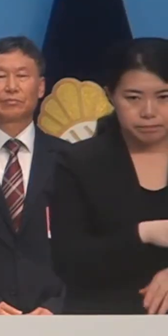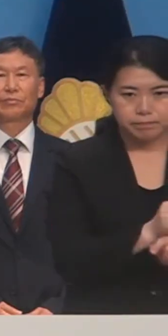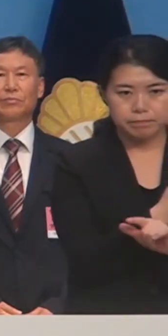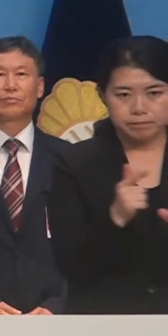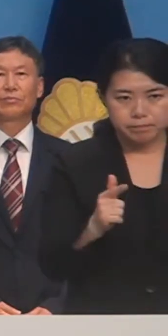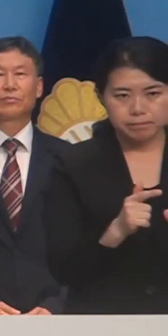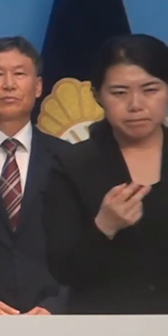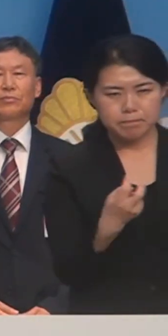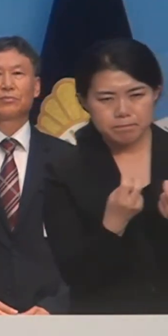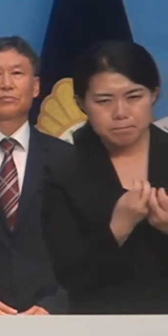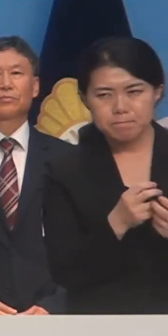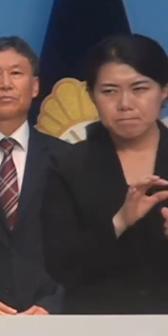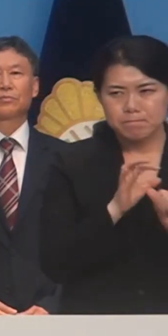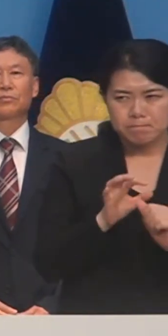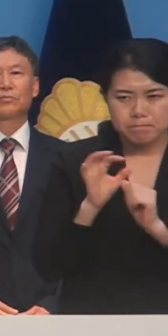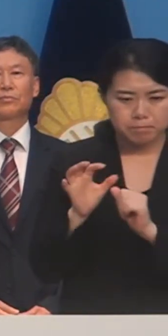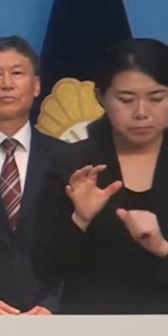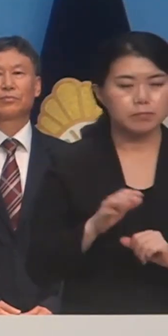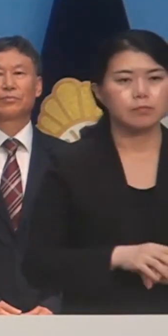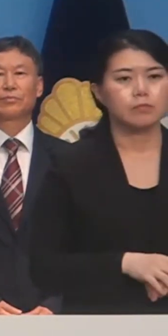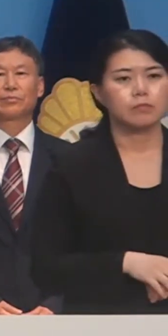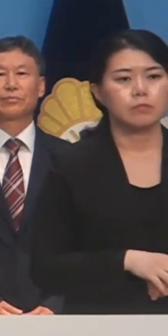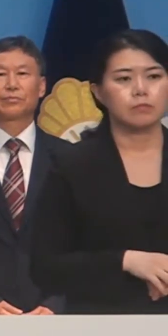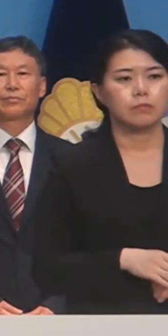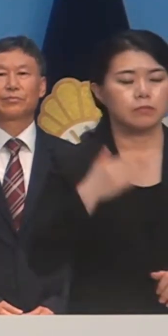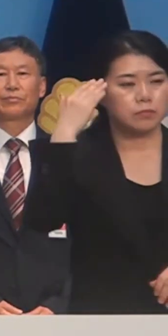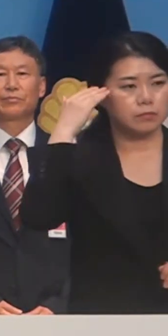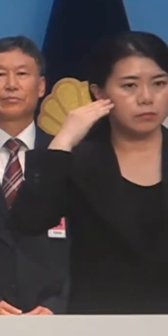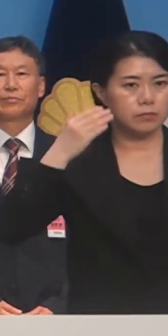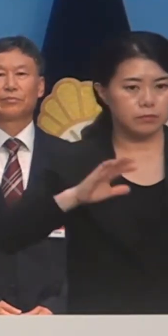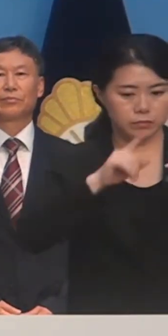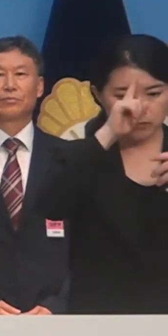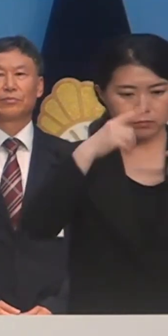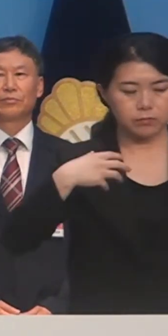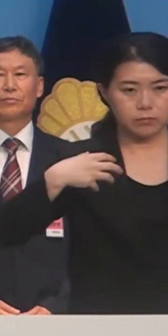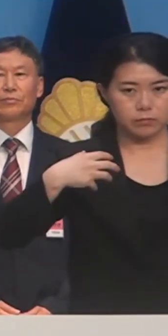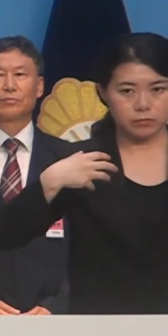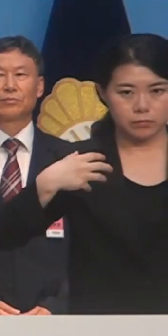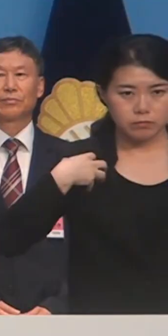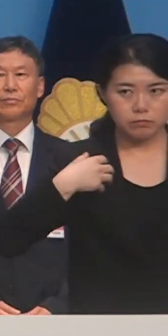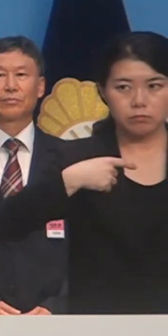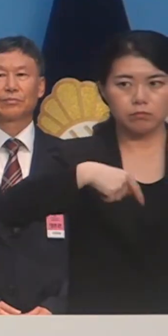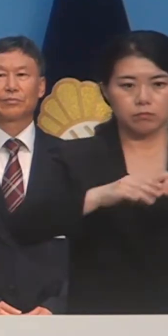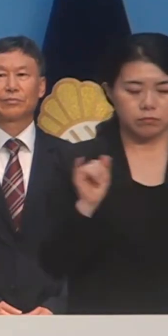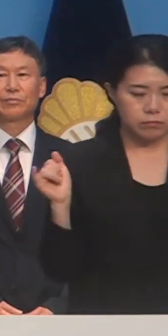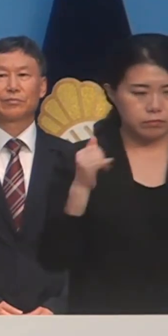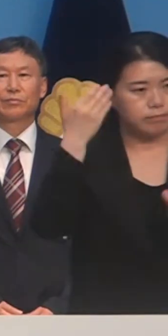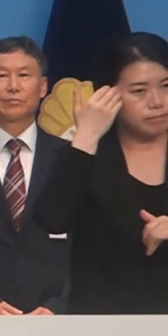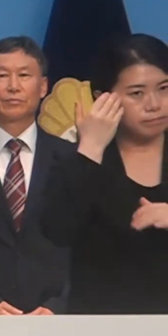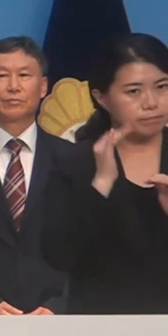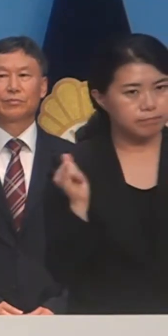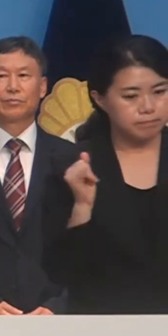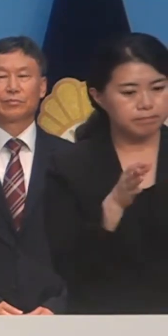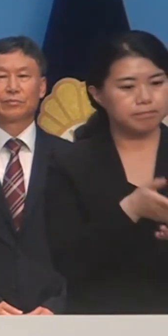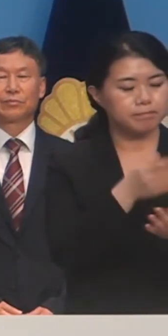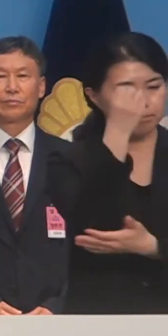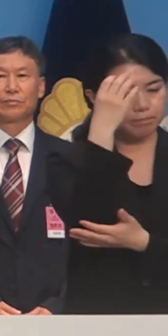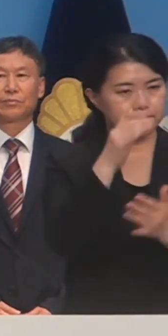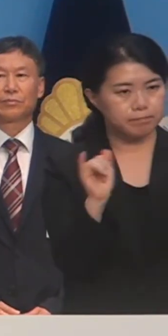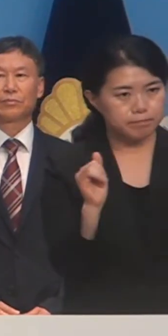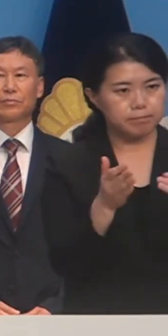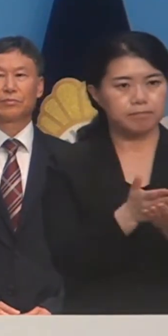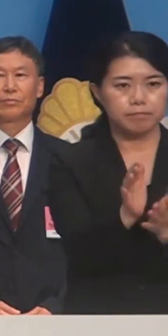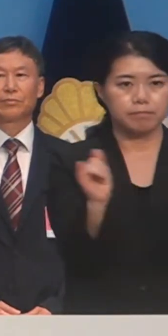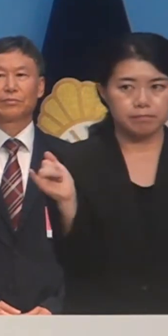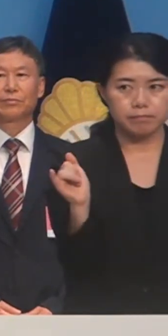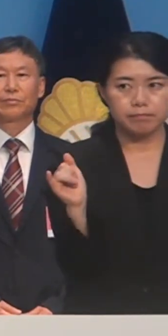각종 수단과 방법을 동원하여 대한민국의 정부 요인, 정치인, 지식인, 언론인,